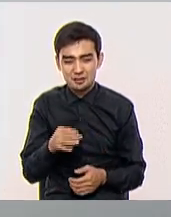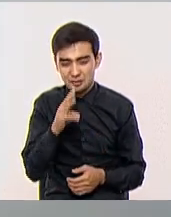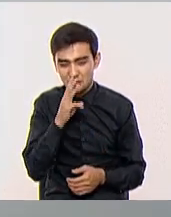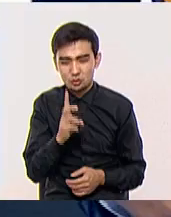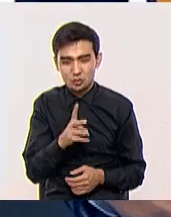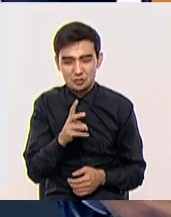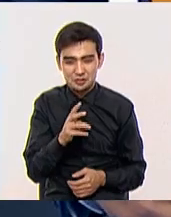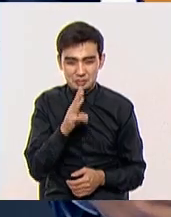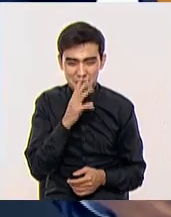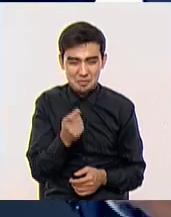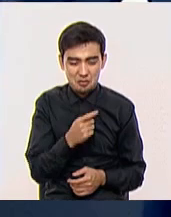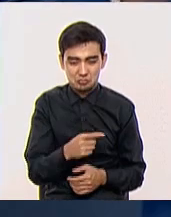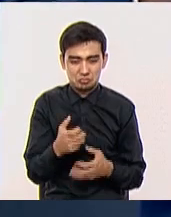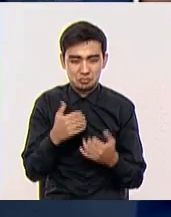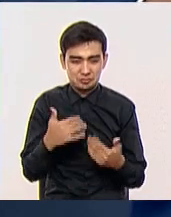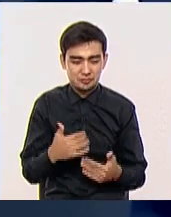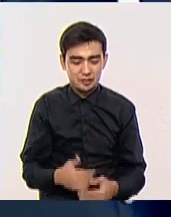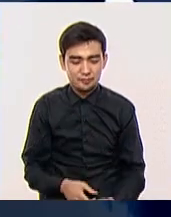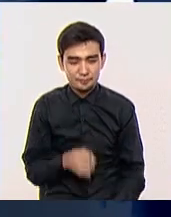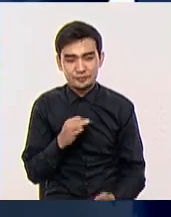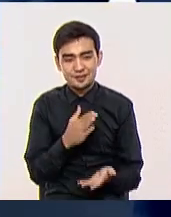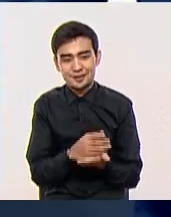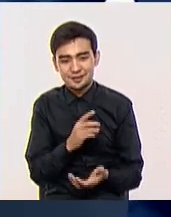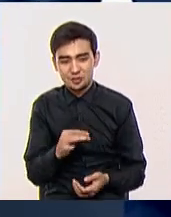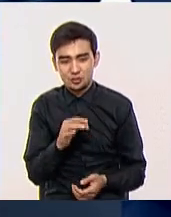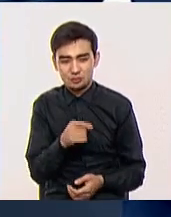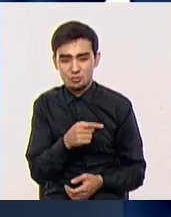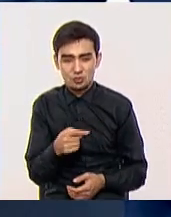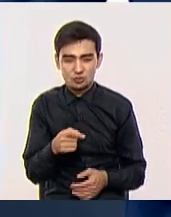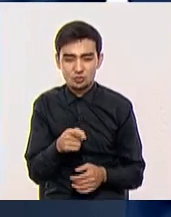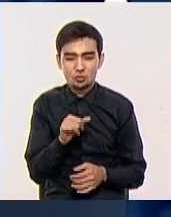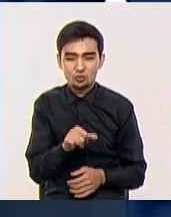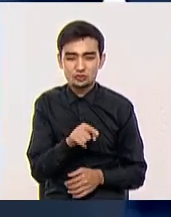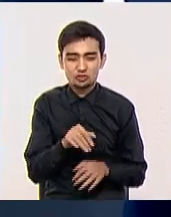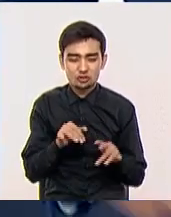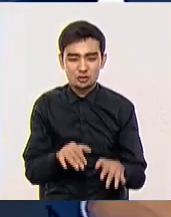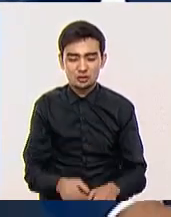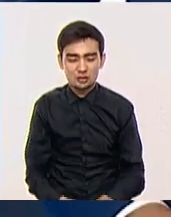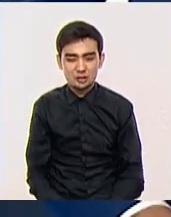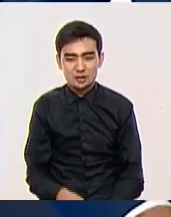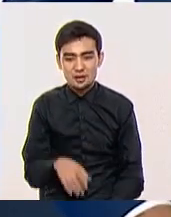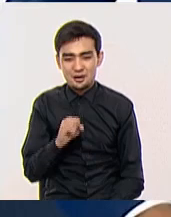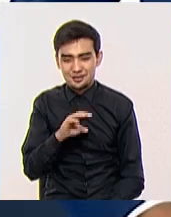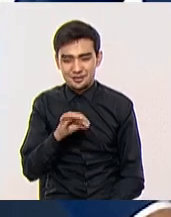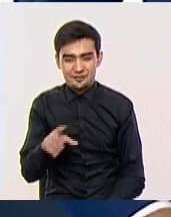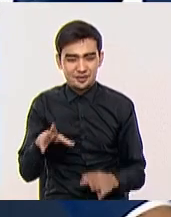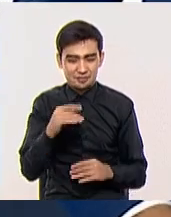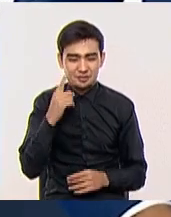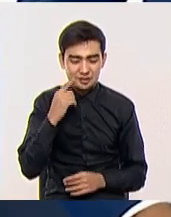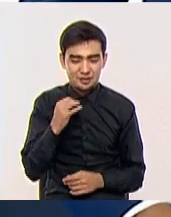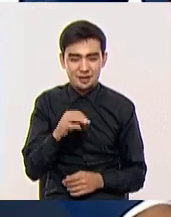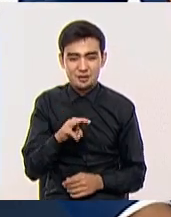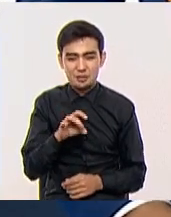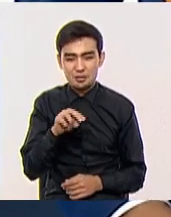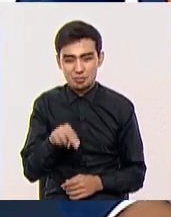низкими доходами. Зарина, а есть ли какие-то минусы у этого решения? Оскар, всем известно, что